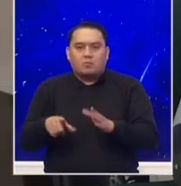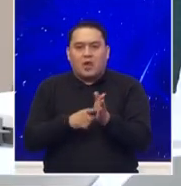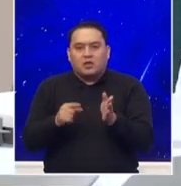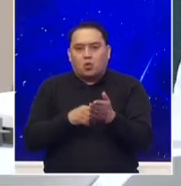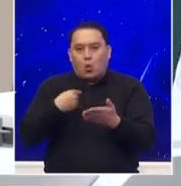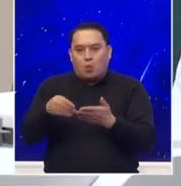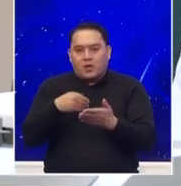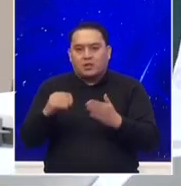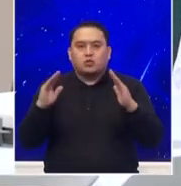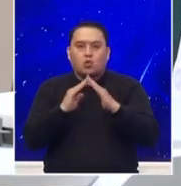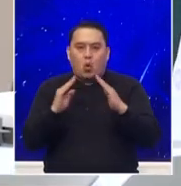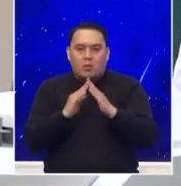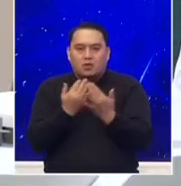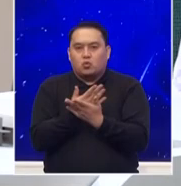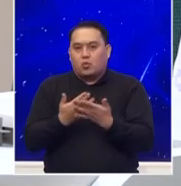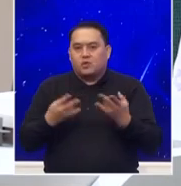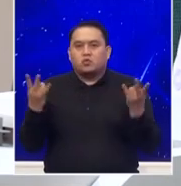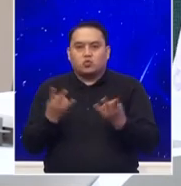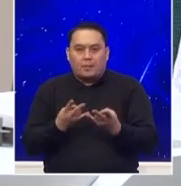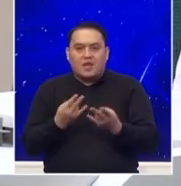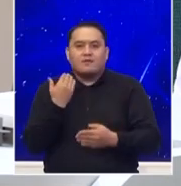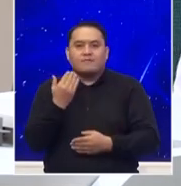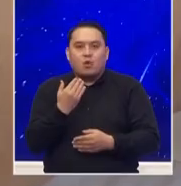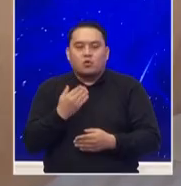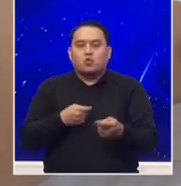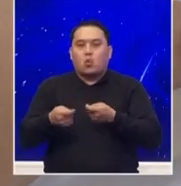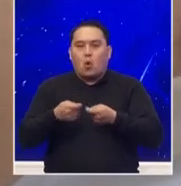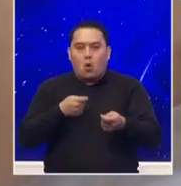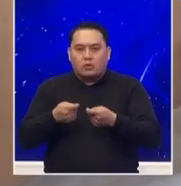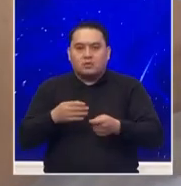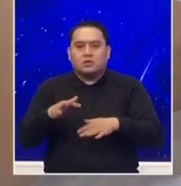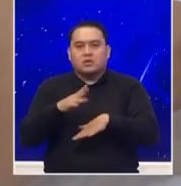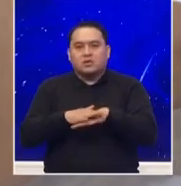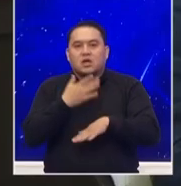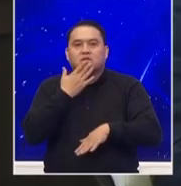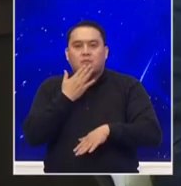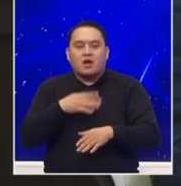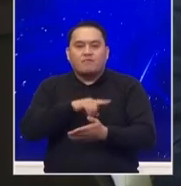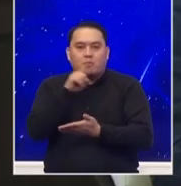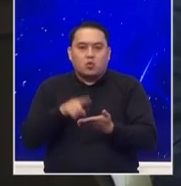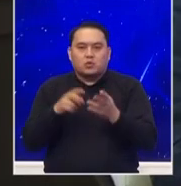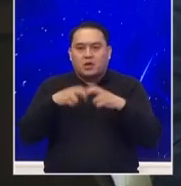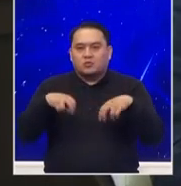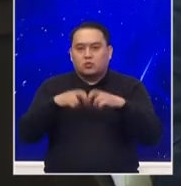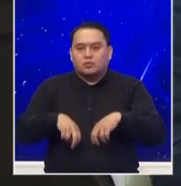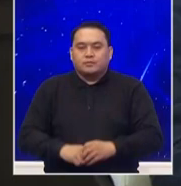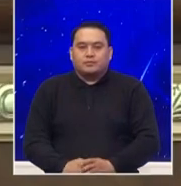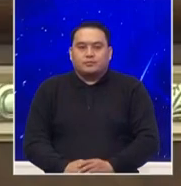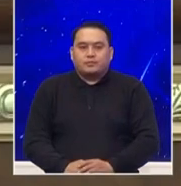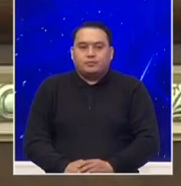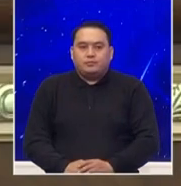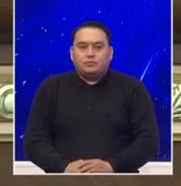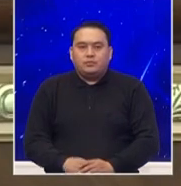на приобретение жилья или другие нужды. По его словам, правительство и Нацбанк занимаются этим вопросом.